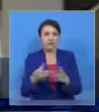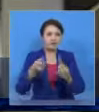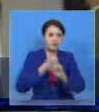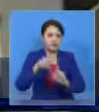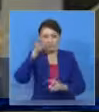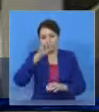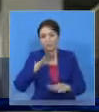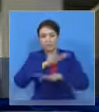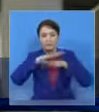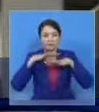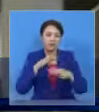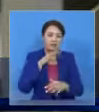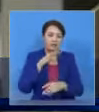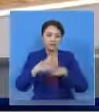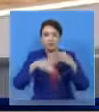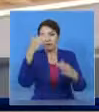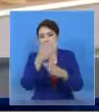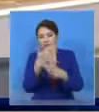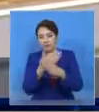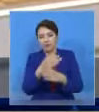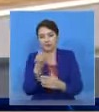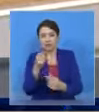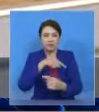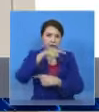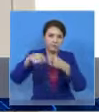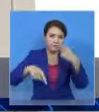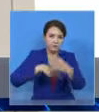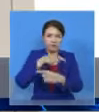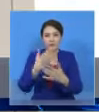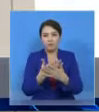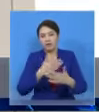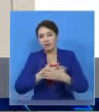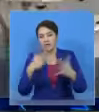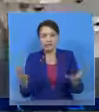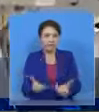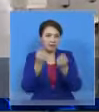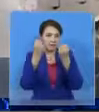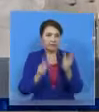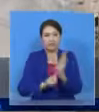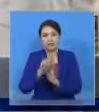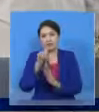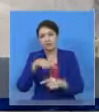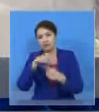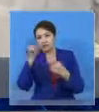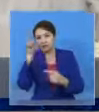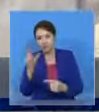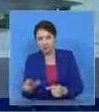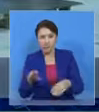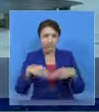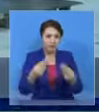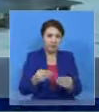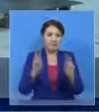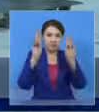государства уже много лет оказывает помощь малому и среднему бизнесу а также активно поддерживает начинающих предпринимателей предоставляя